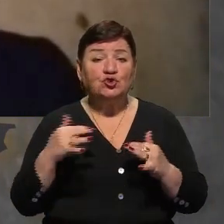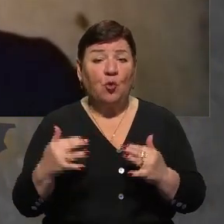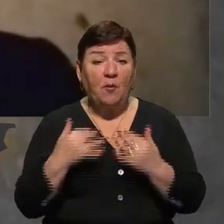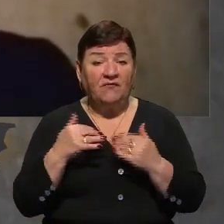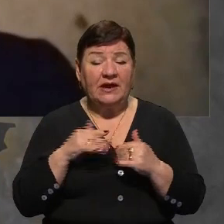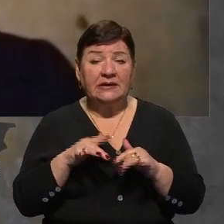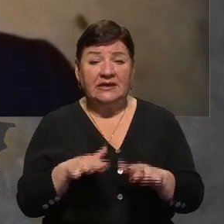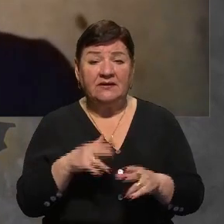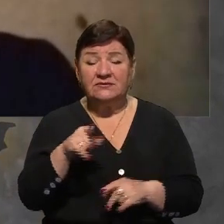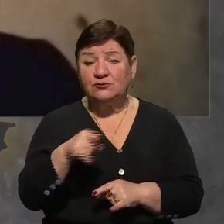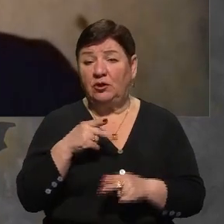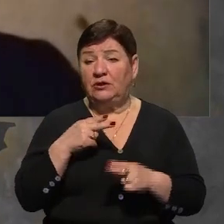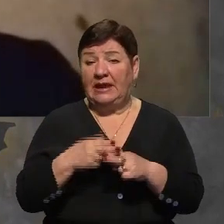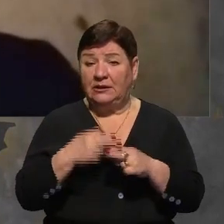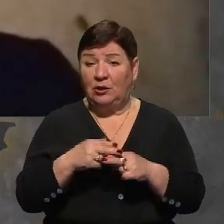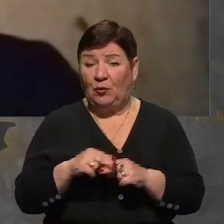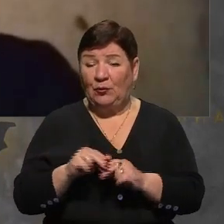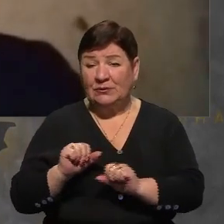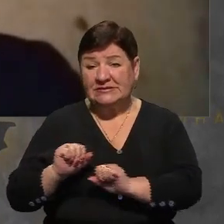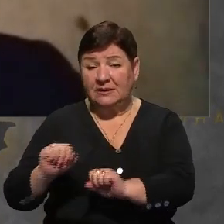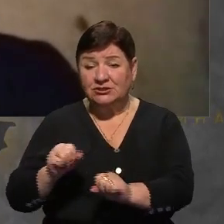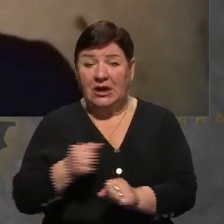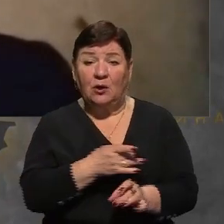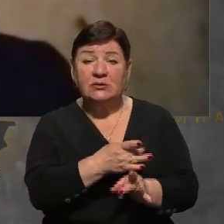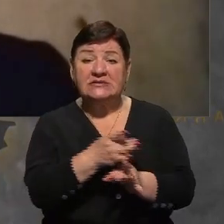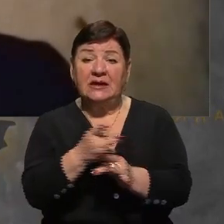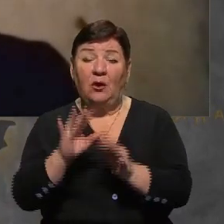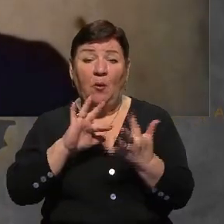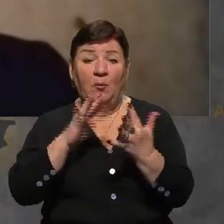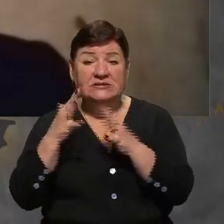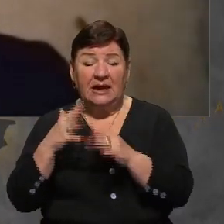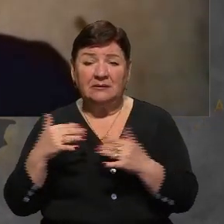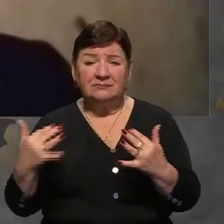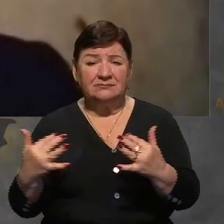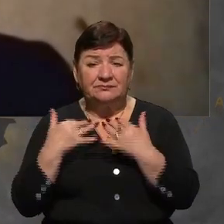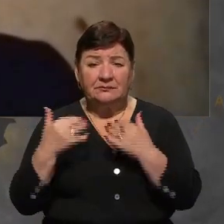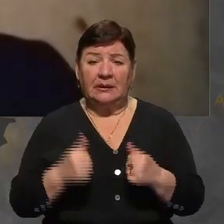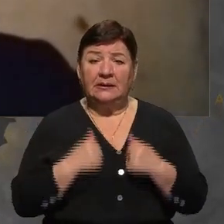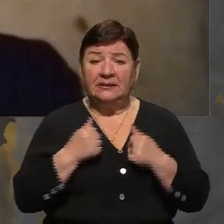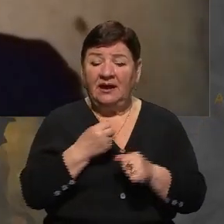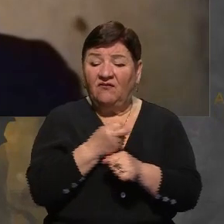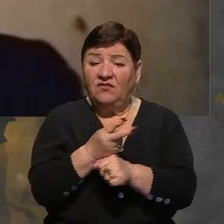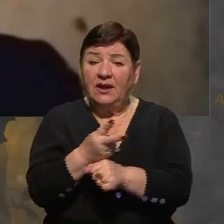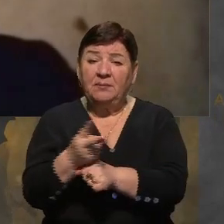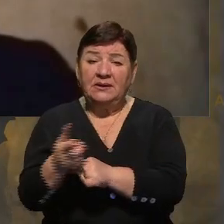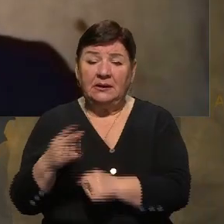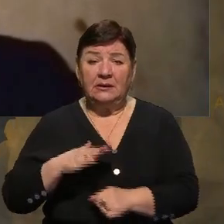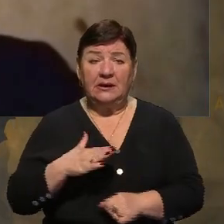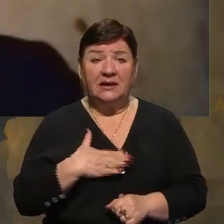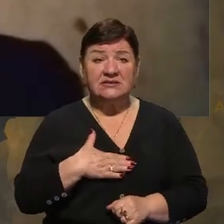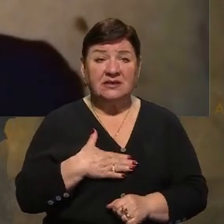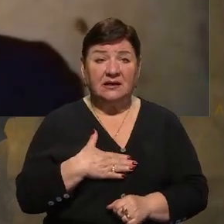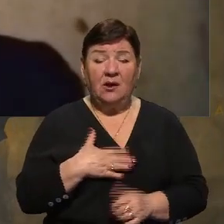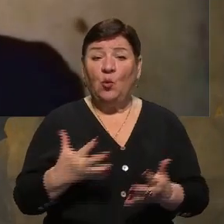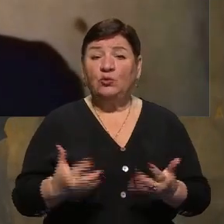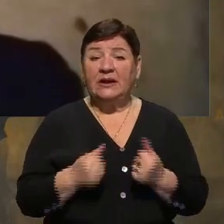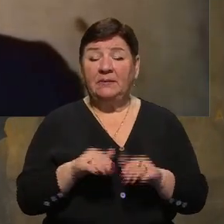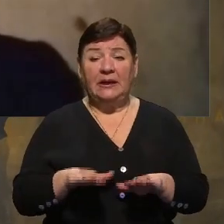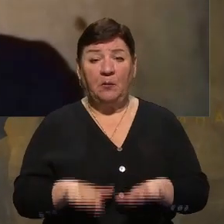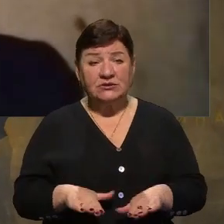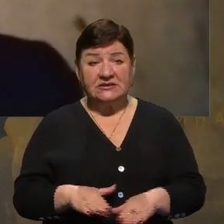цією бронетехнікою там і розстрілюють посадки, атакують, я ж кажу, намагаються вибити нас із утриманих